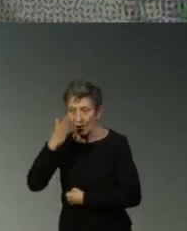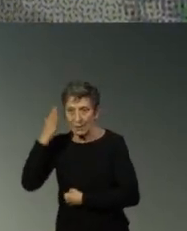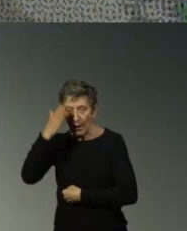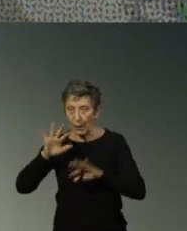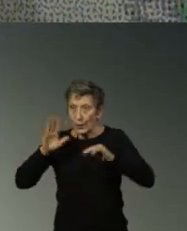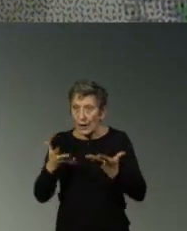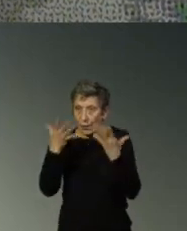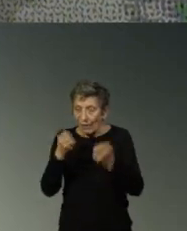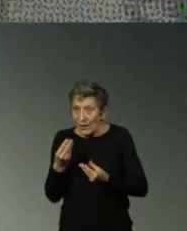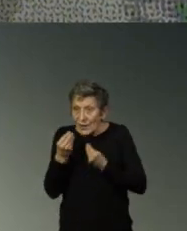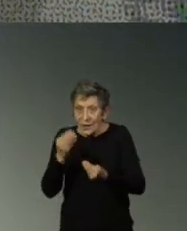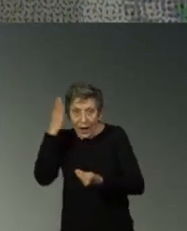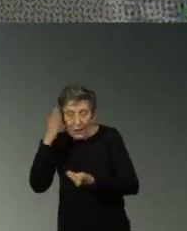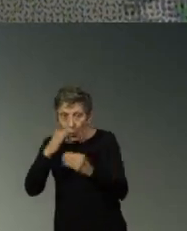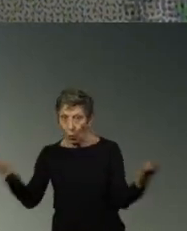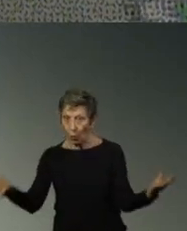les humains?